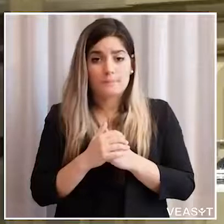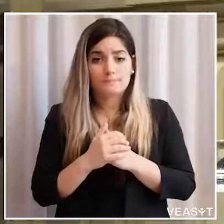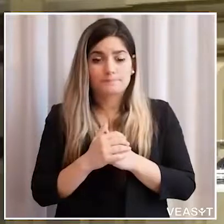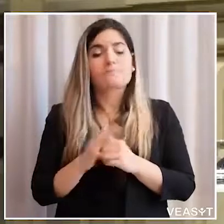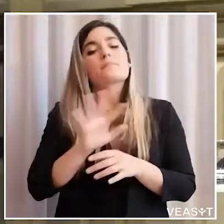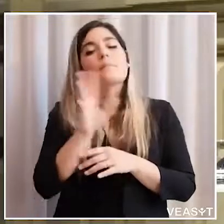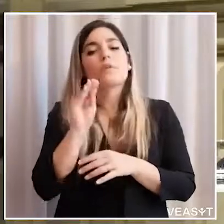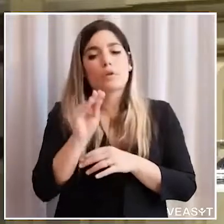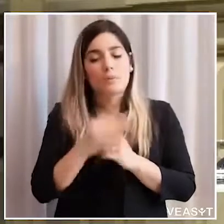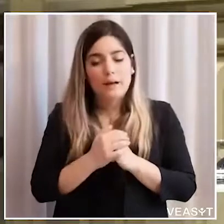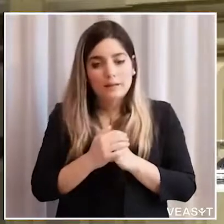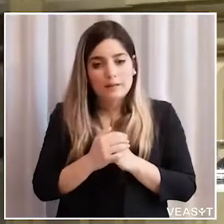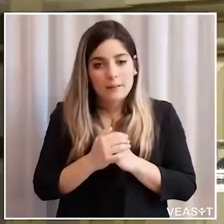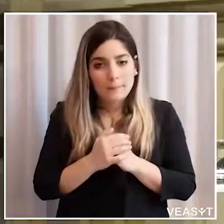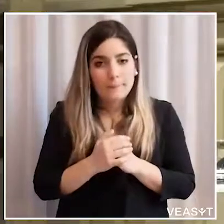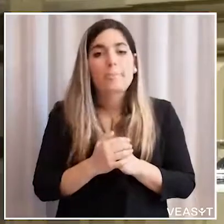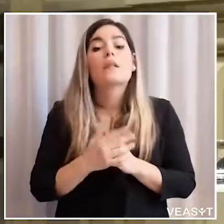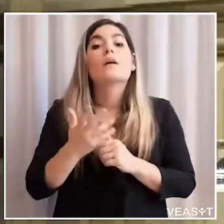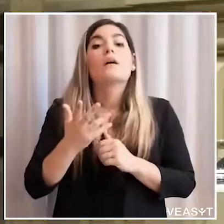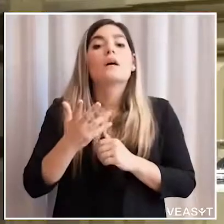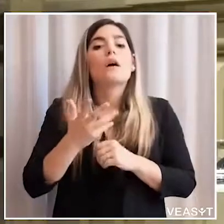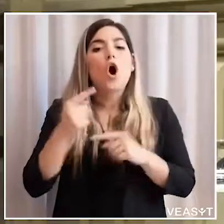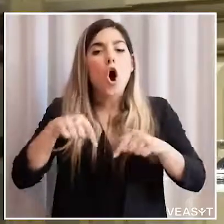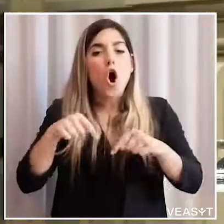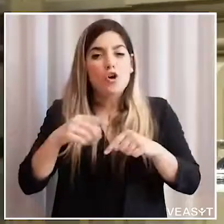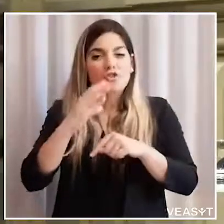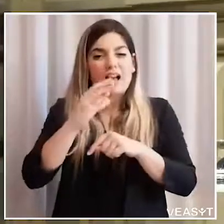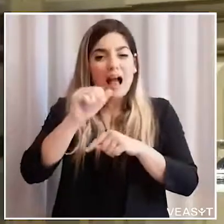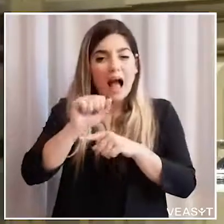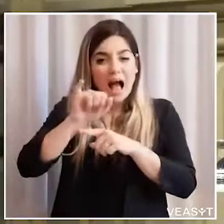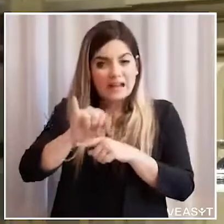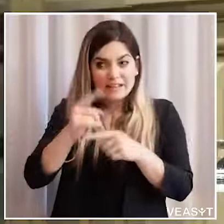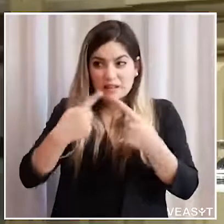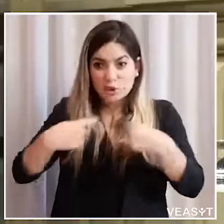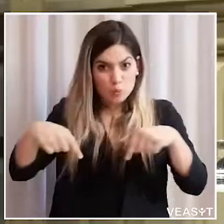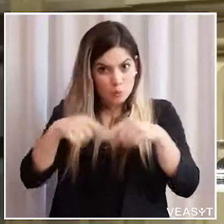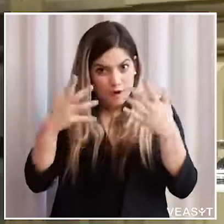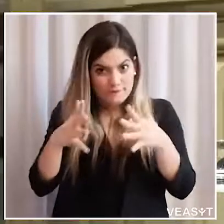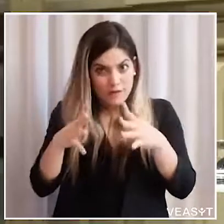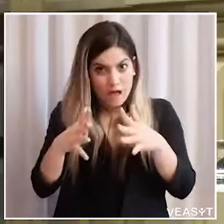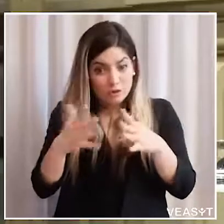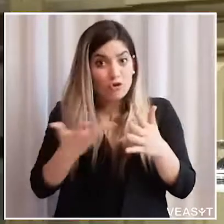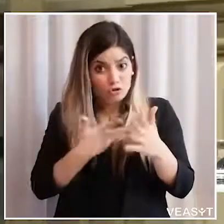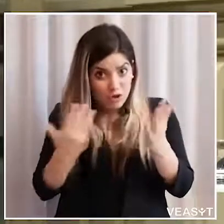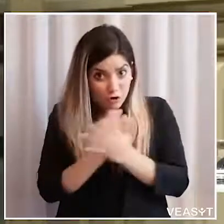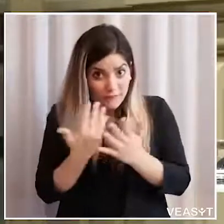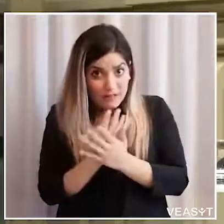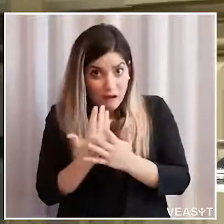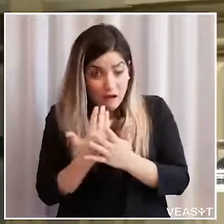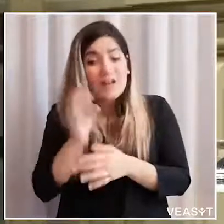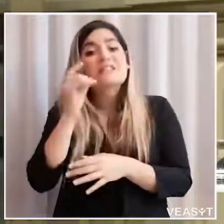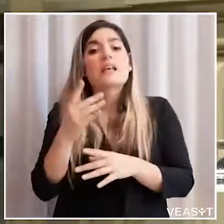c'è questa mattina c'è stato un incontro con il kyle fs per i rifugi ci sono delle novità le chiedono come si